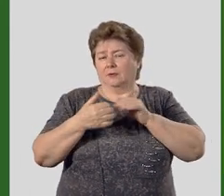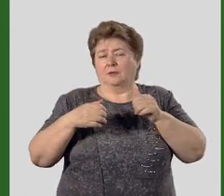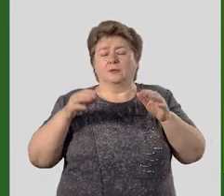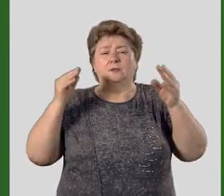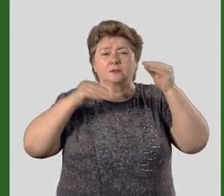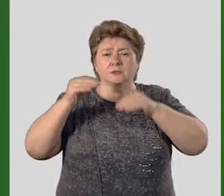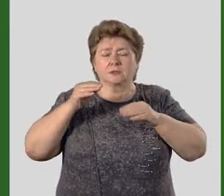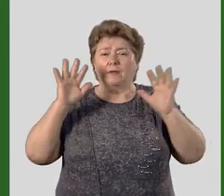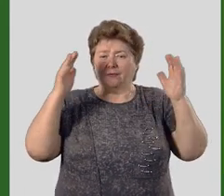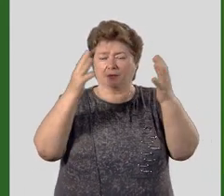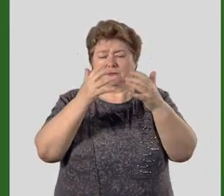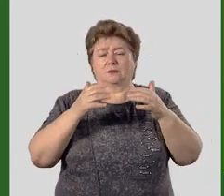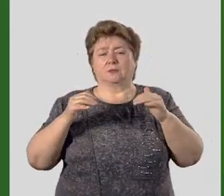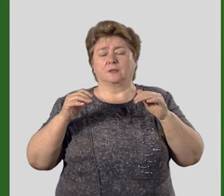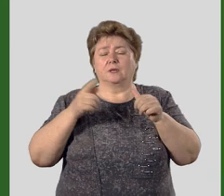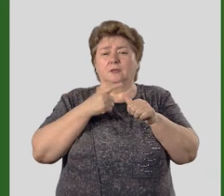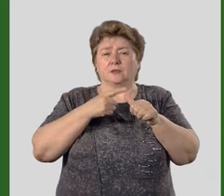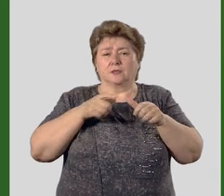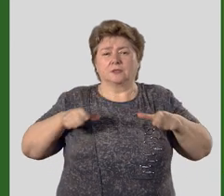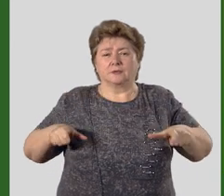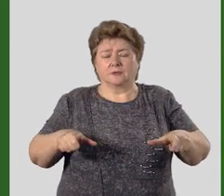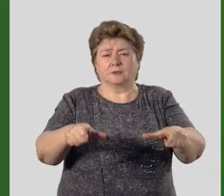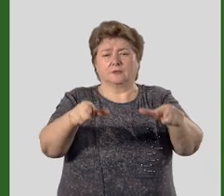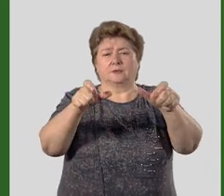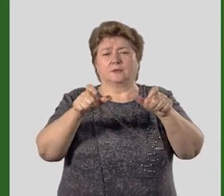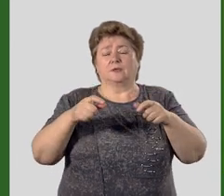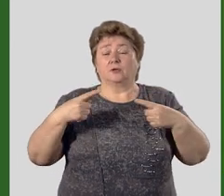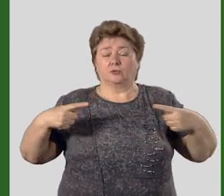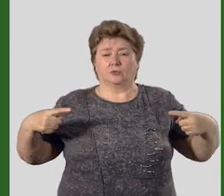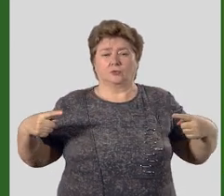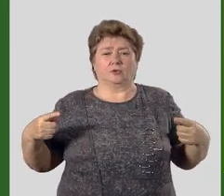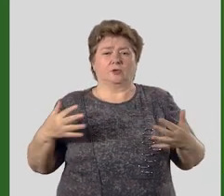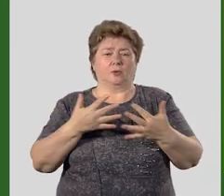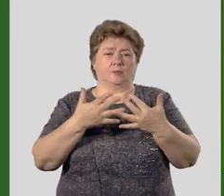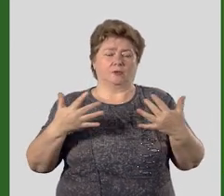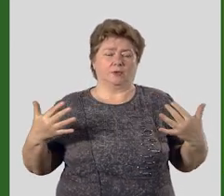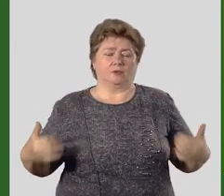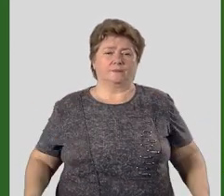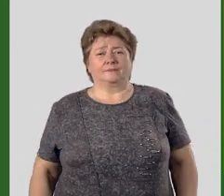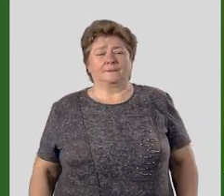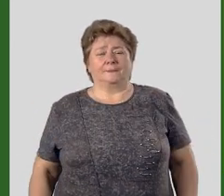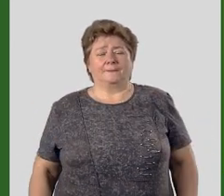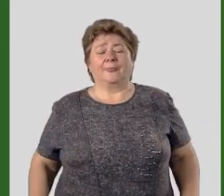состав леса, название реки и другие предметы.